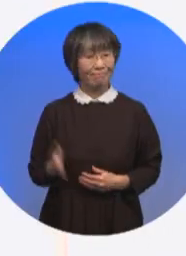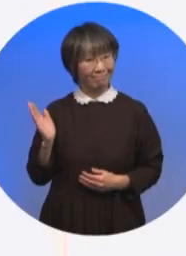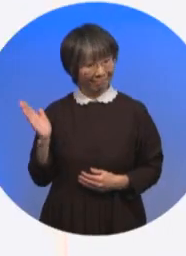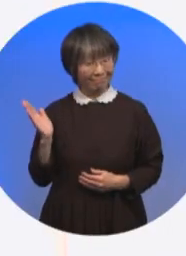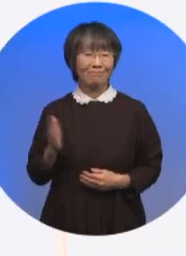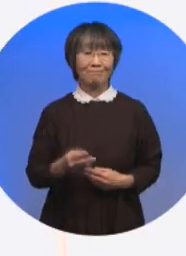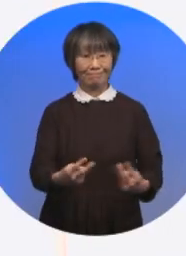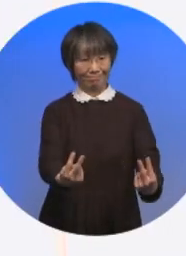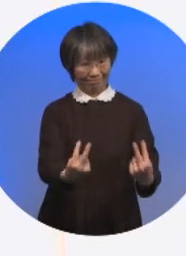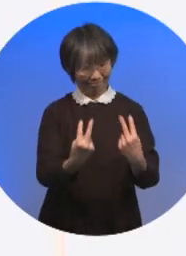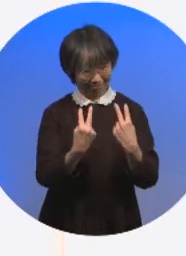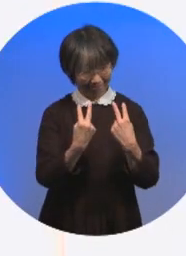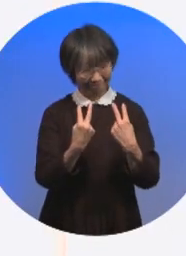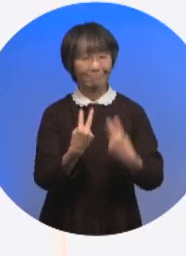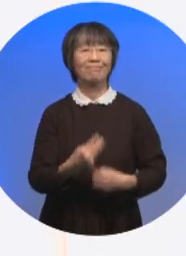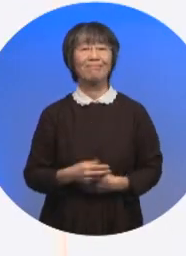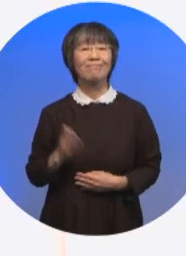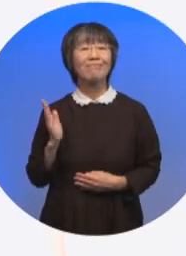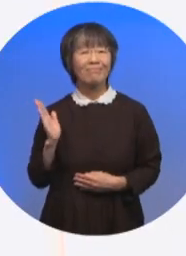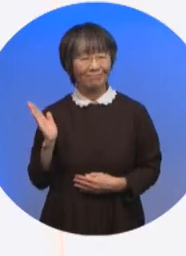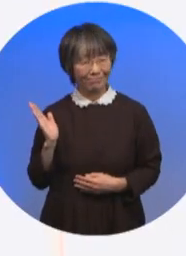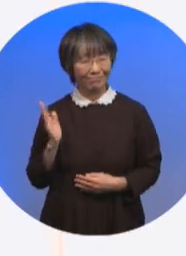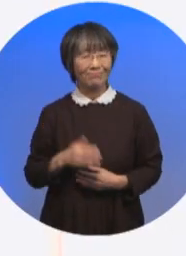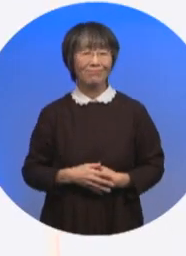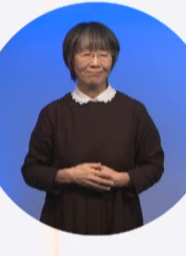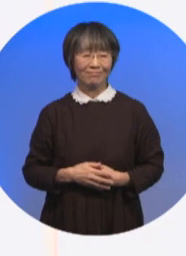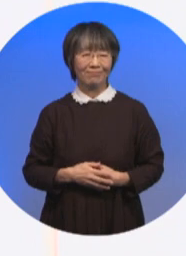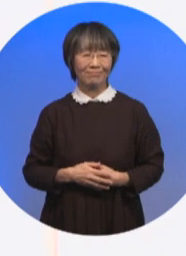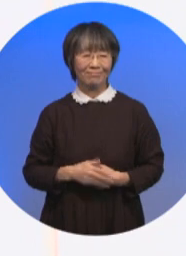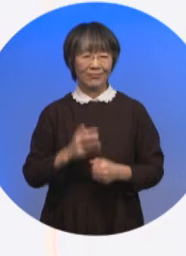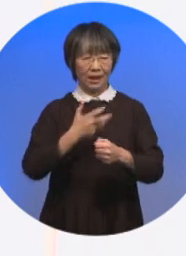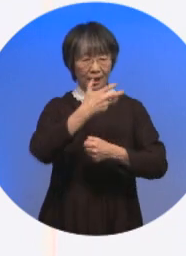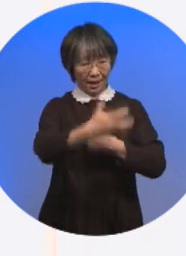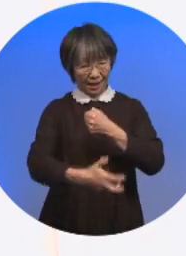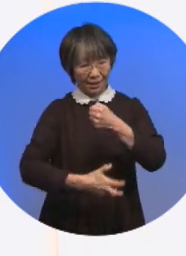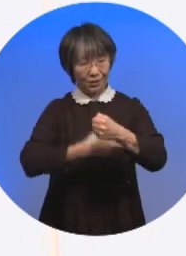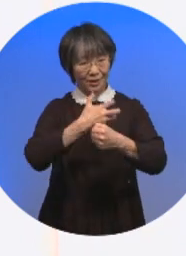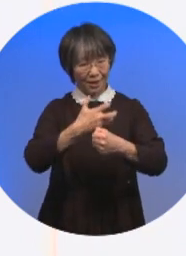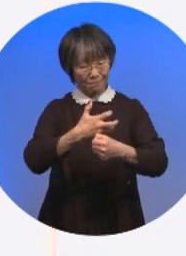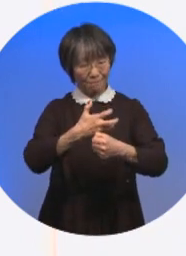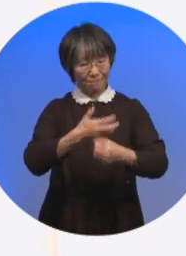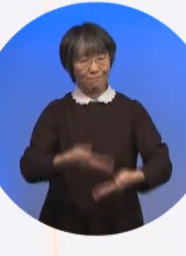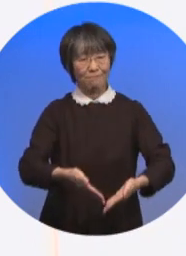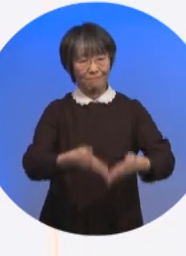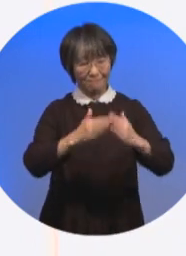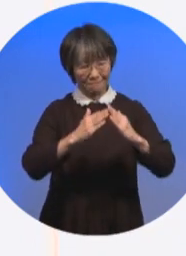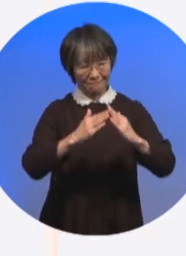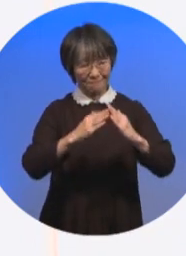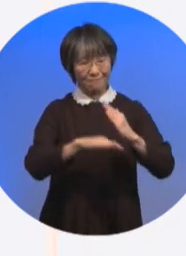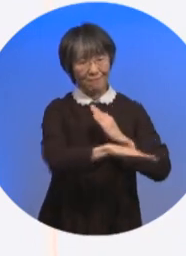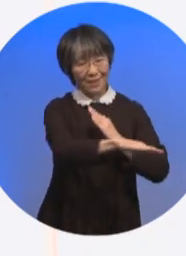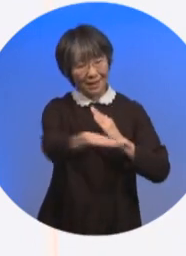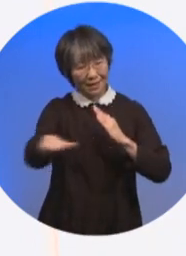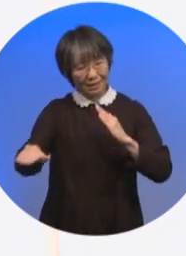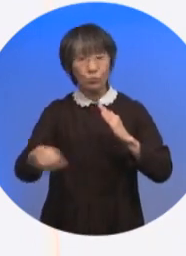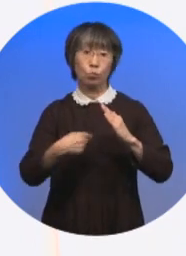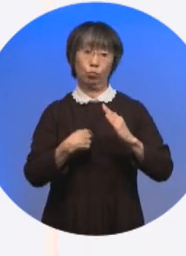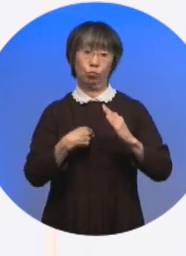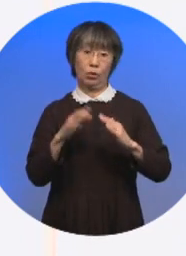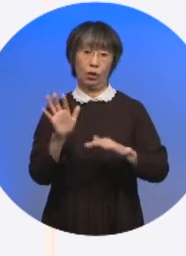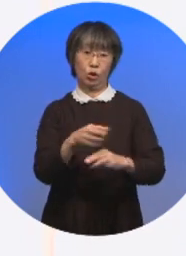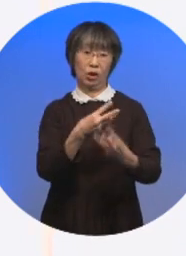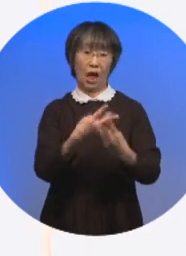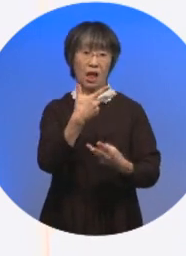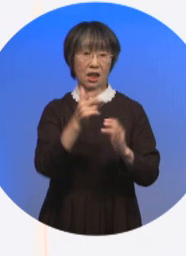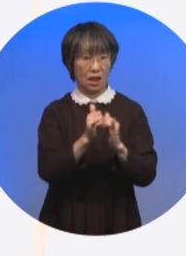ツイッター広報番組をご覧の皆さん、博士太郎です。市政80周年を迎える吹田市の皆さん、実は僕も